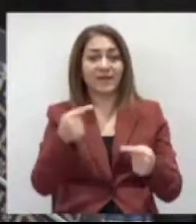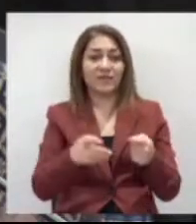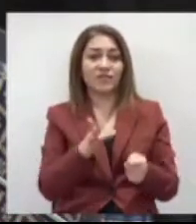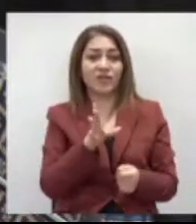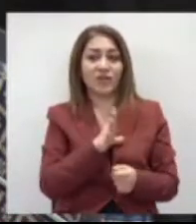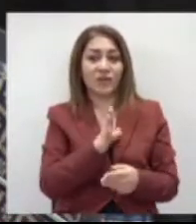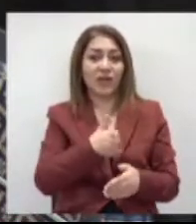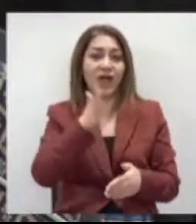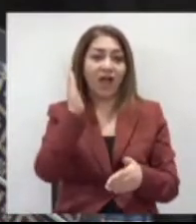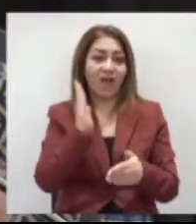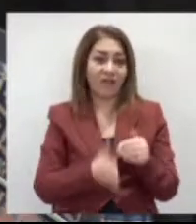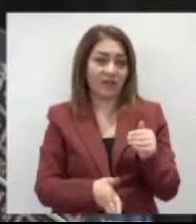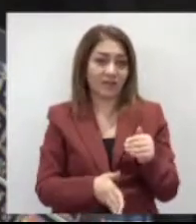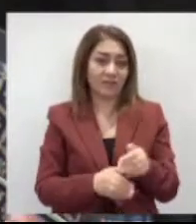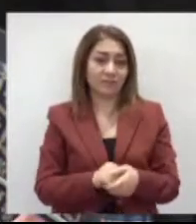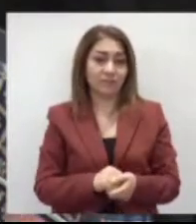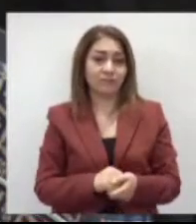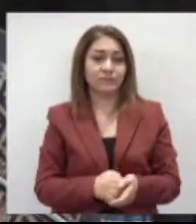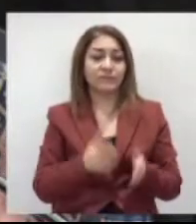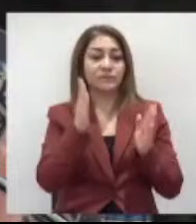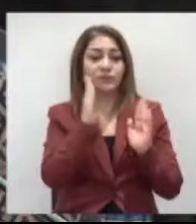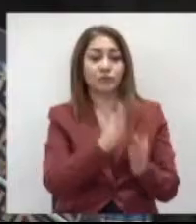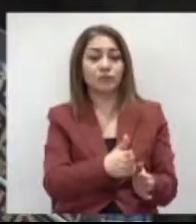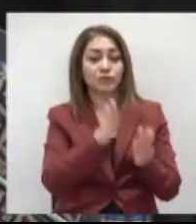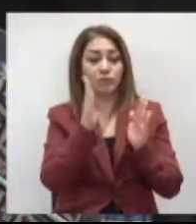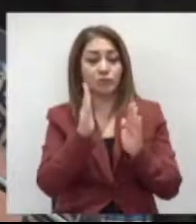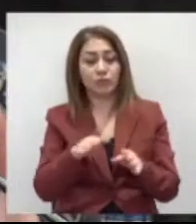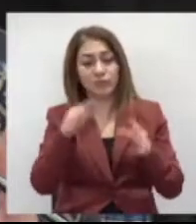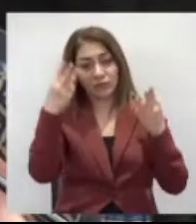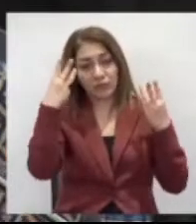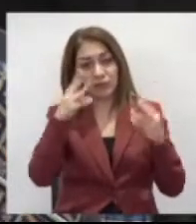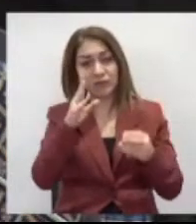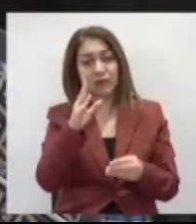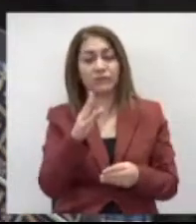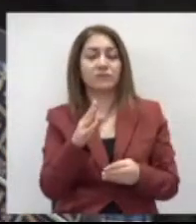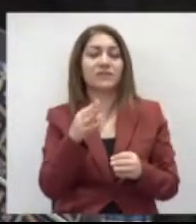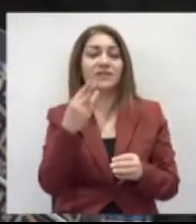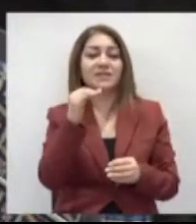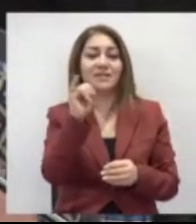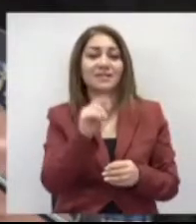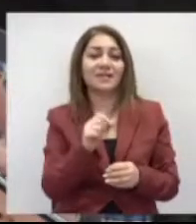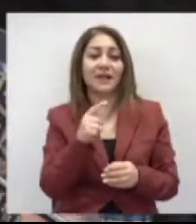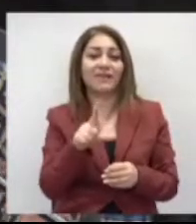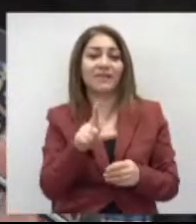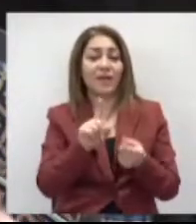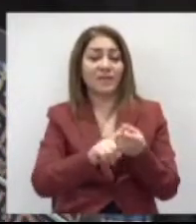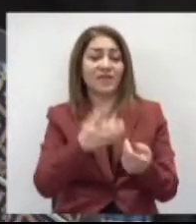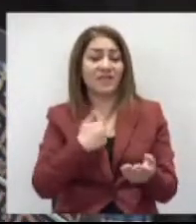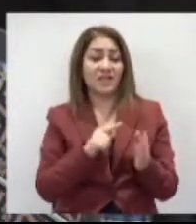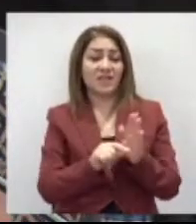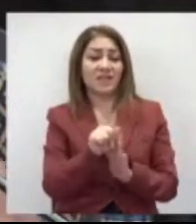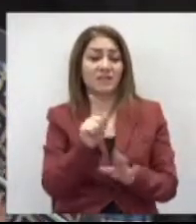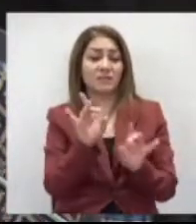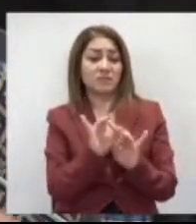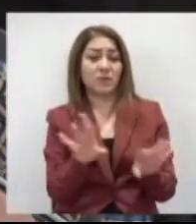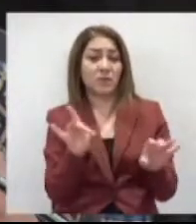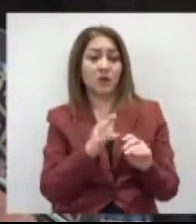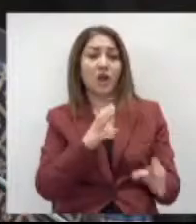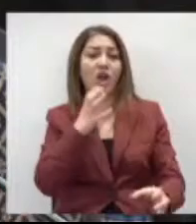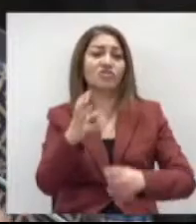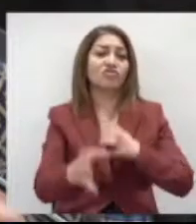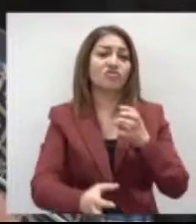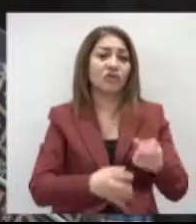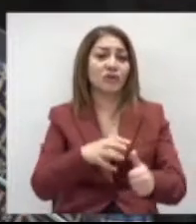ենք ավարտել, որովհետեւ ուղղությունների եւ ոճերի ներկայացման տեսանկյունից ես ինքս, եթե հիմա սկսեմ ներկայացնել, թե